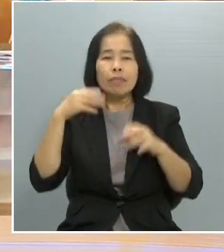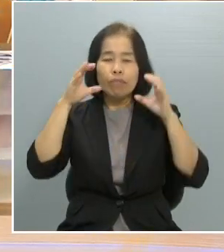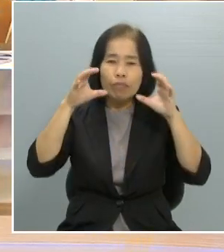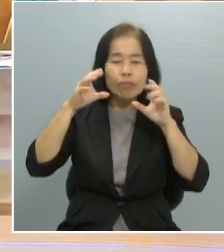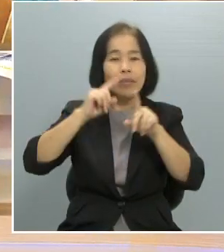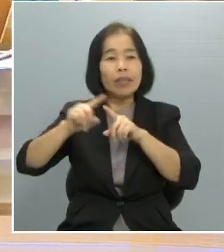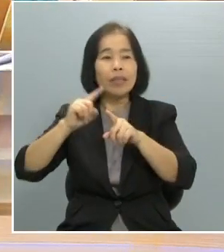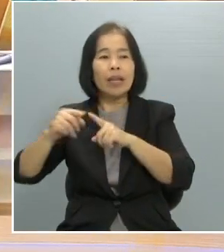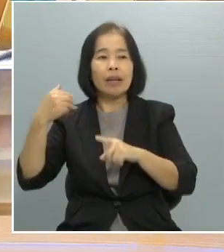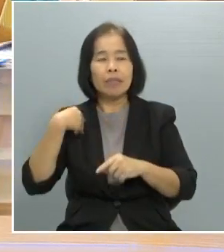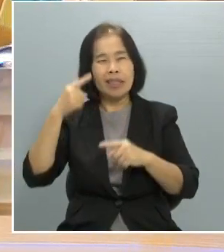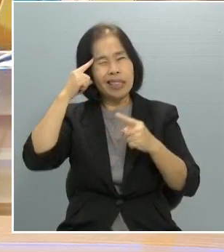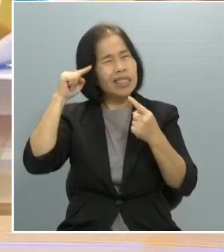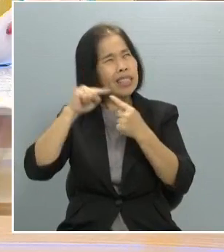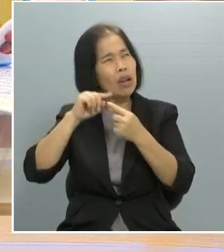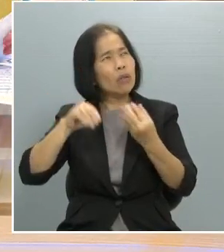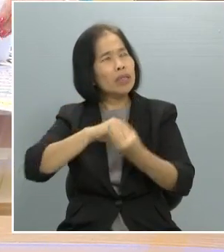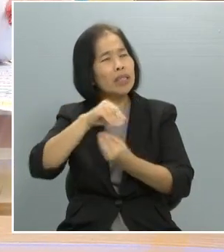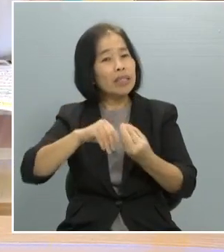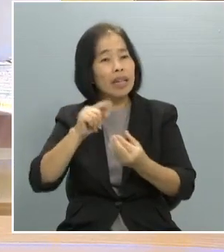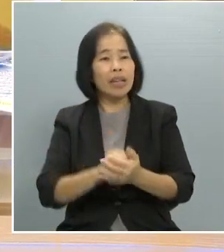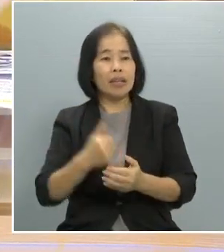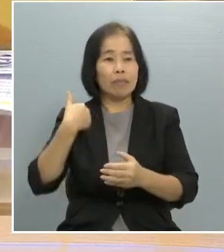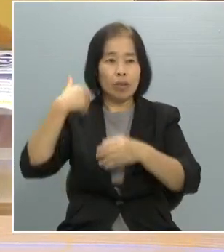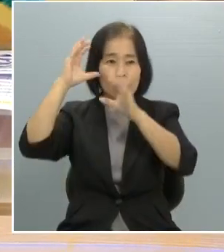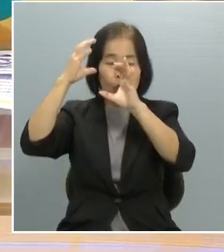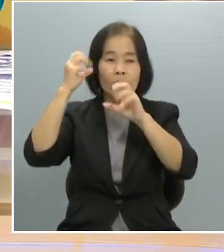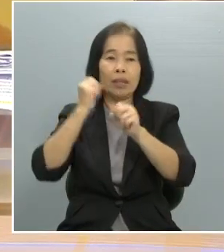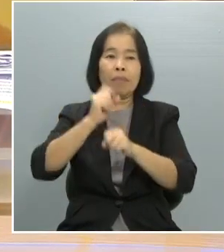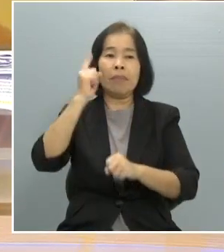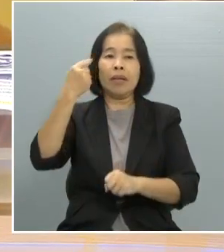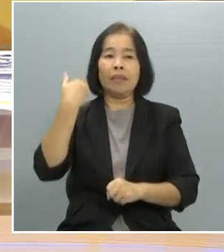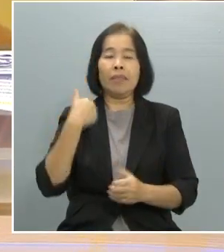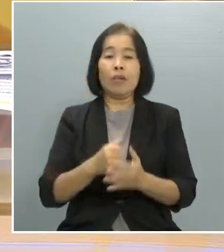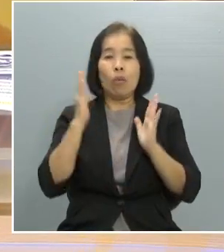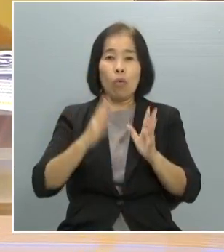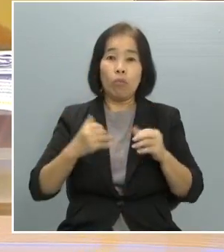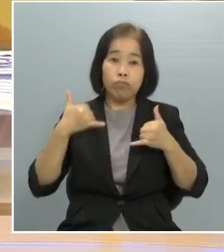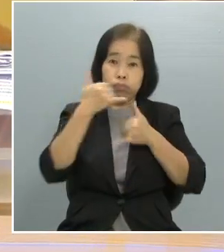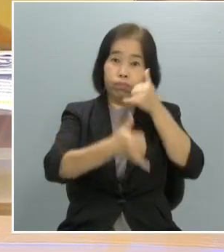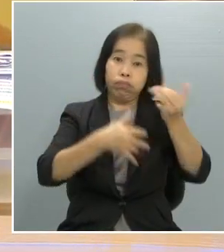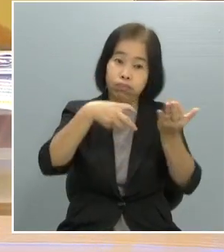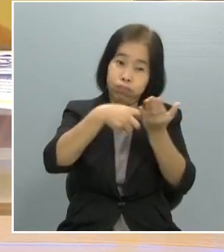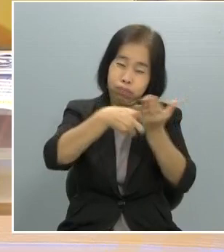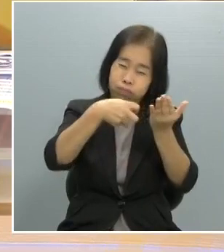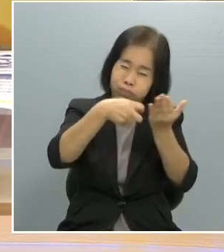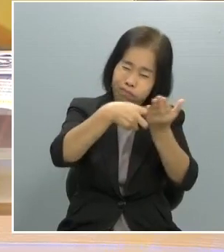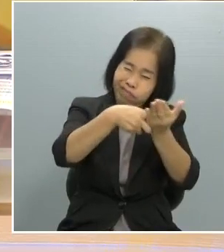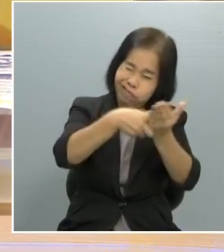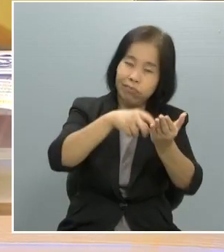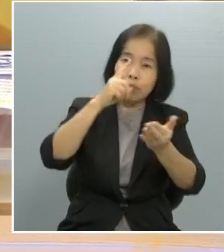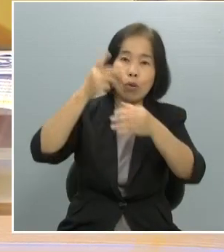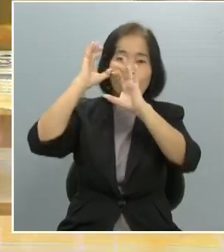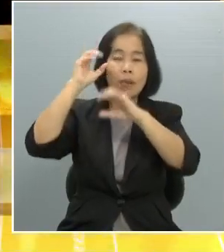ภาพใหญ่เป็นมมเจราฎกิจปลุกโลงหนัง กลบมามชีวิเลยนะใช่จรงจิงต้องเรีกว่ามัขึ้นฝีด